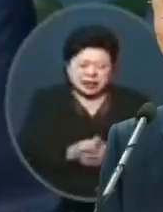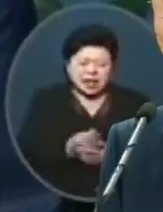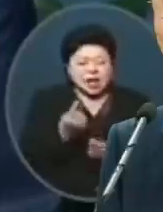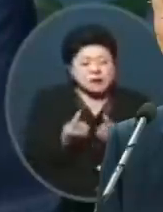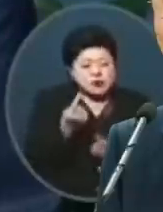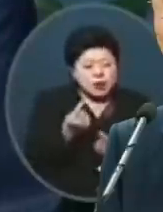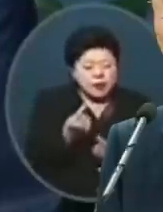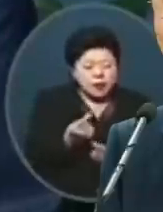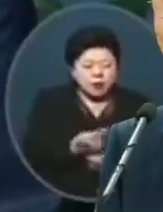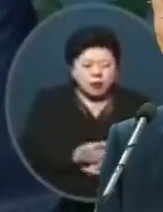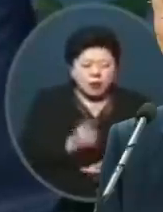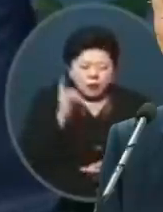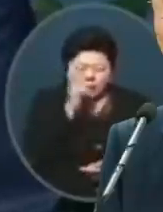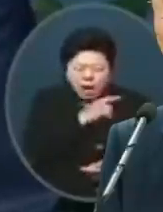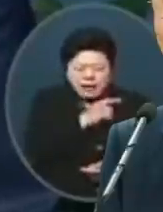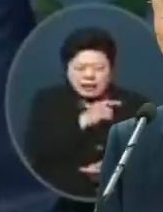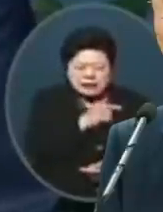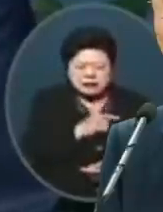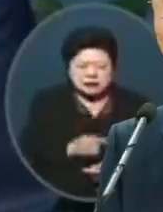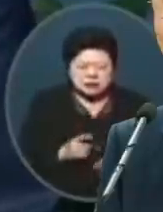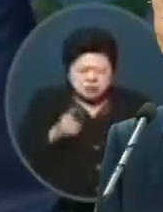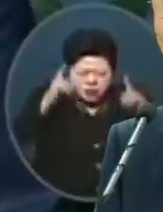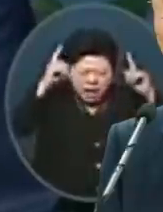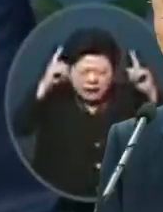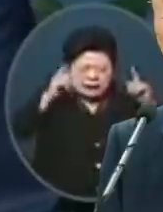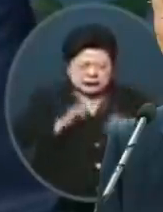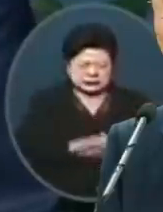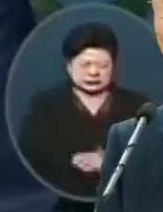그래서 아벨하고 자기하고